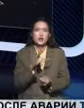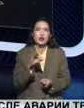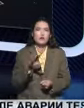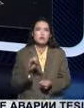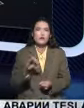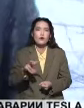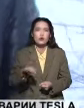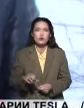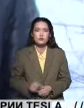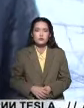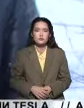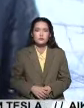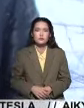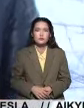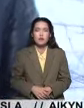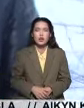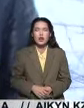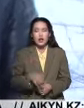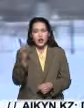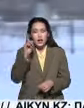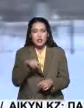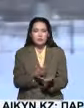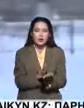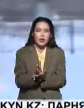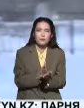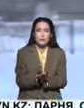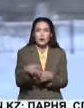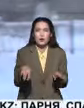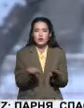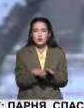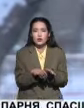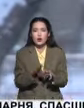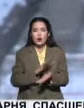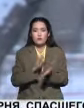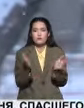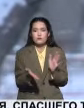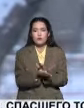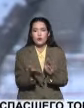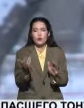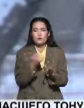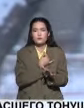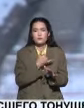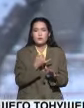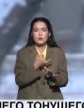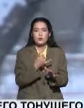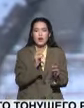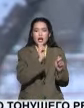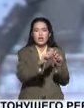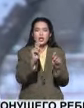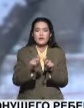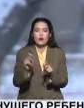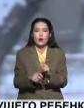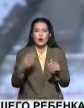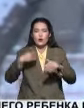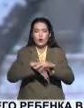криптовалюты. Геополитика очень сложная, да? И в таком положении многие инвесторы уходят